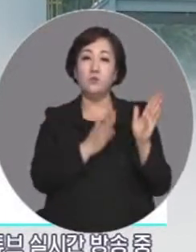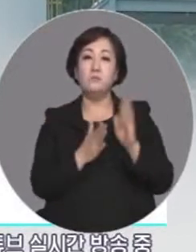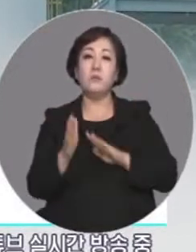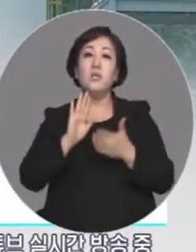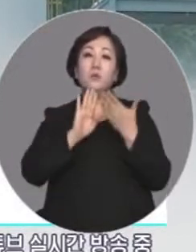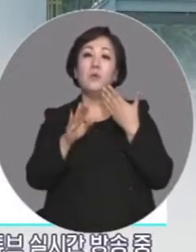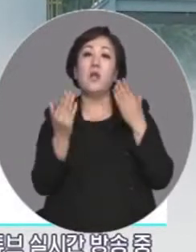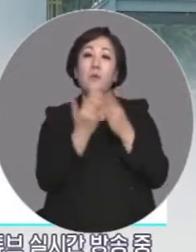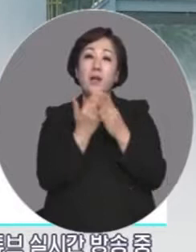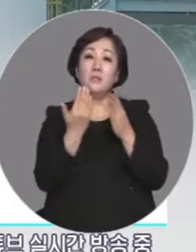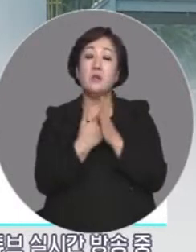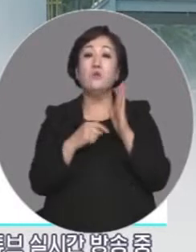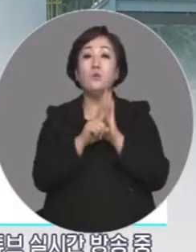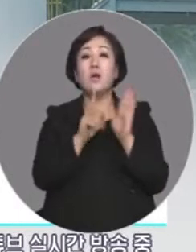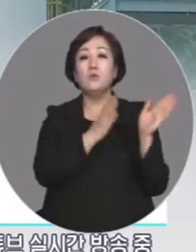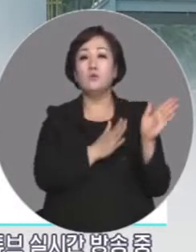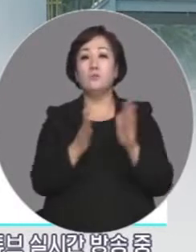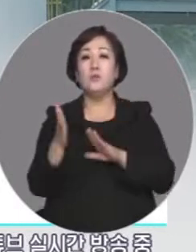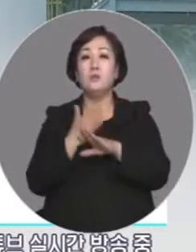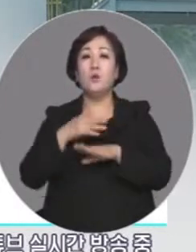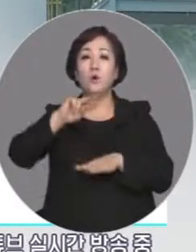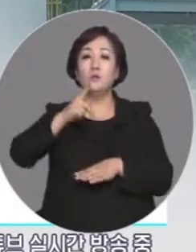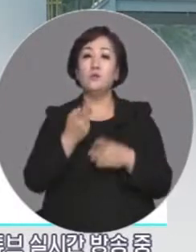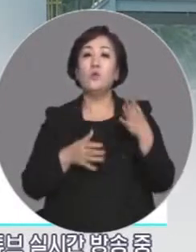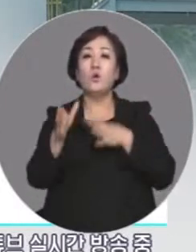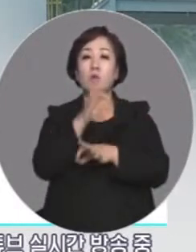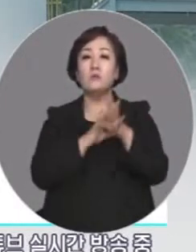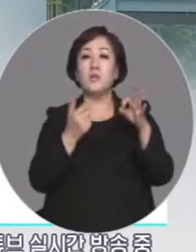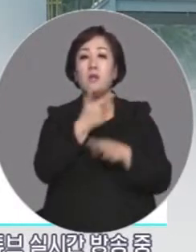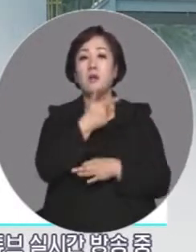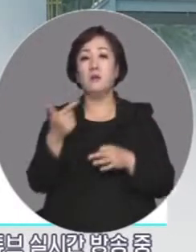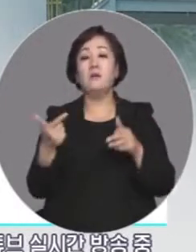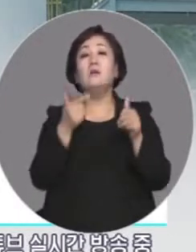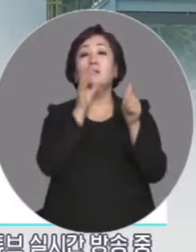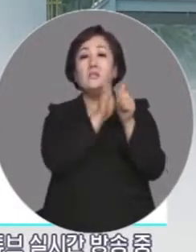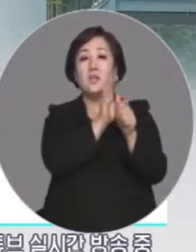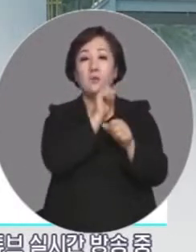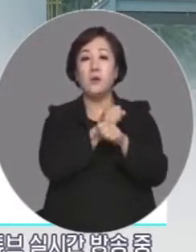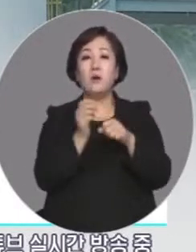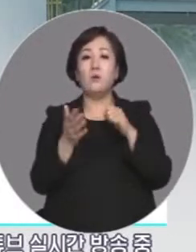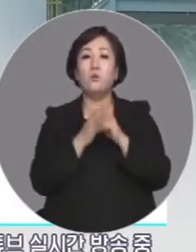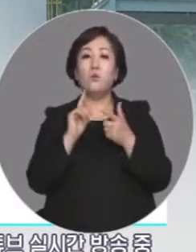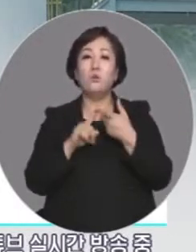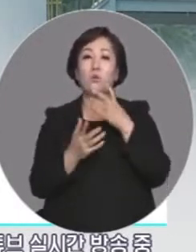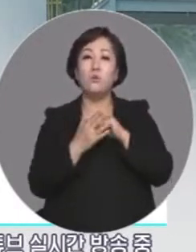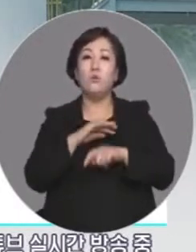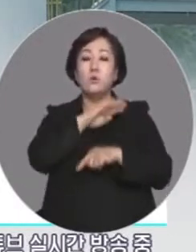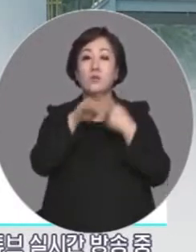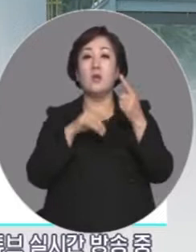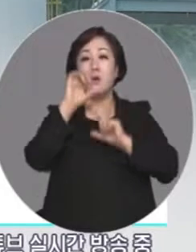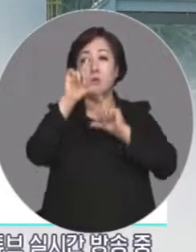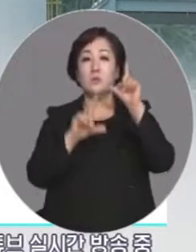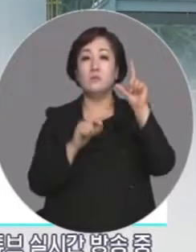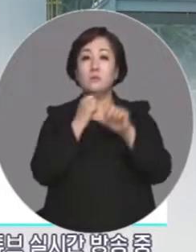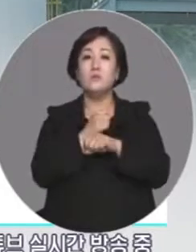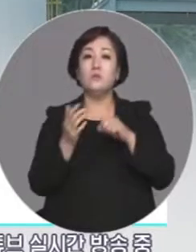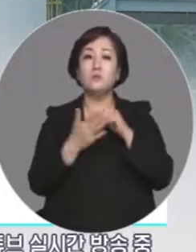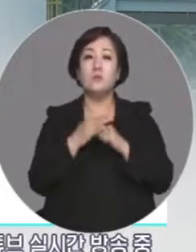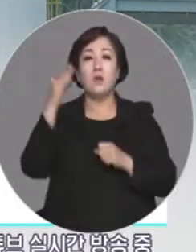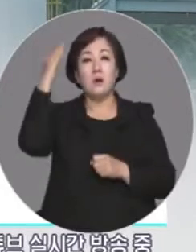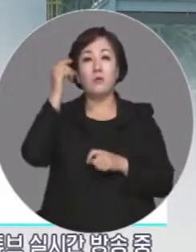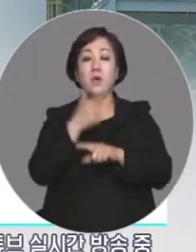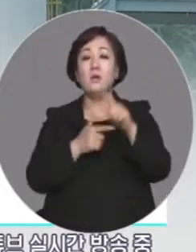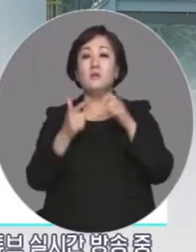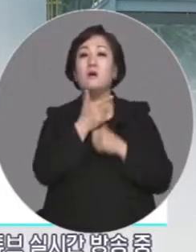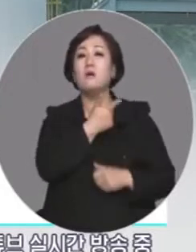동력을 구축하는 방안으로 수소경제 사활을 걸고 있습니다. 수소경제 생태계 전반에서 우리나라가 초격차